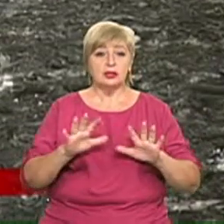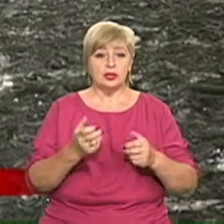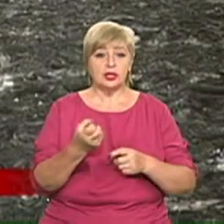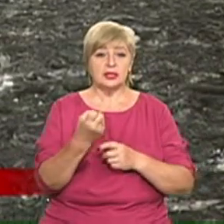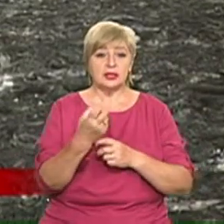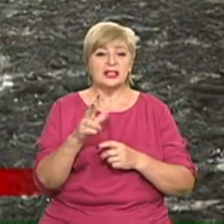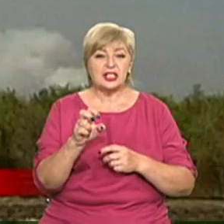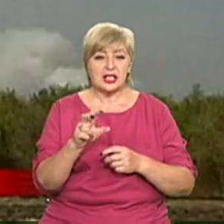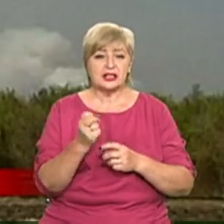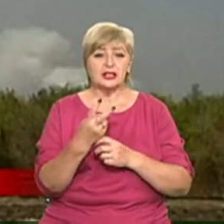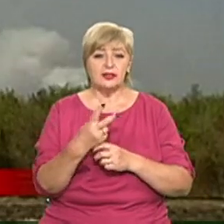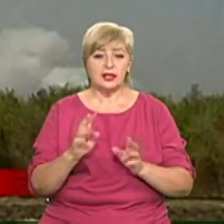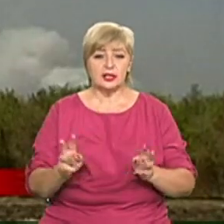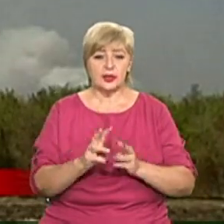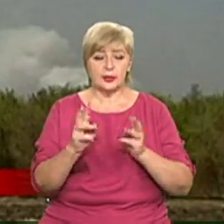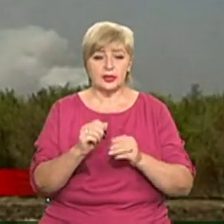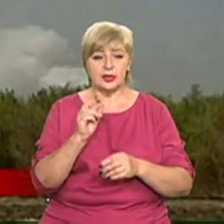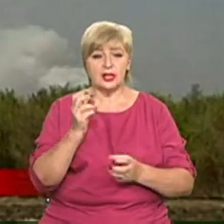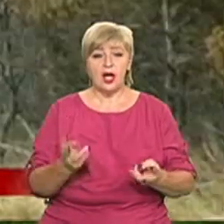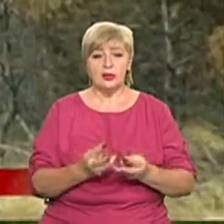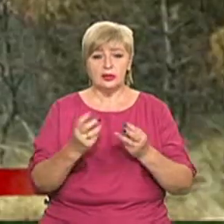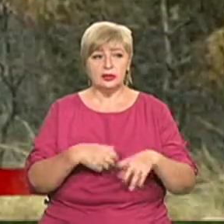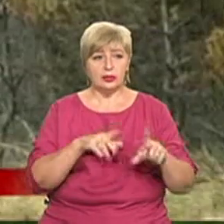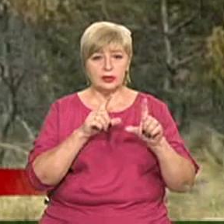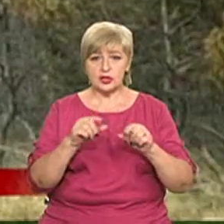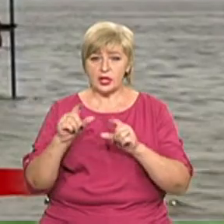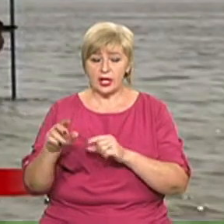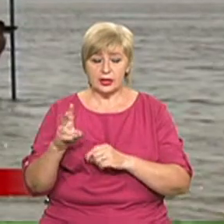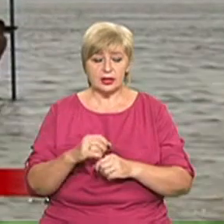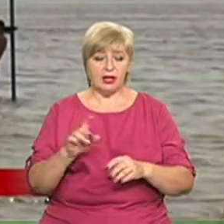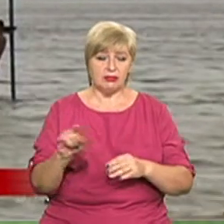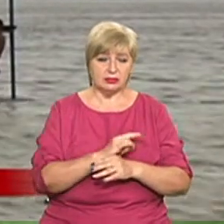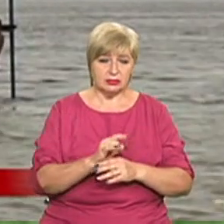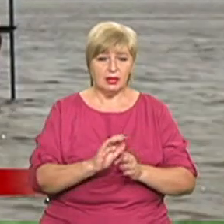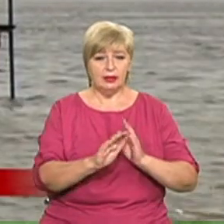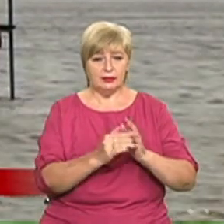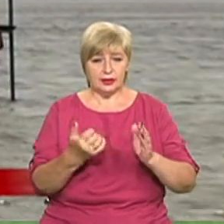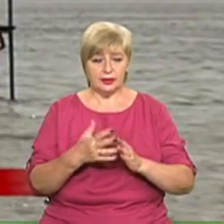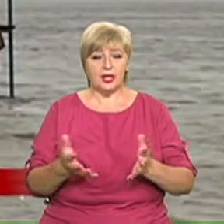312 пожеж. Також працівники надзвичайної служби виїжджали на хибні виклики змінування